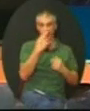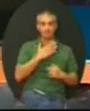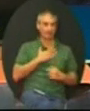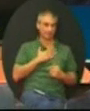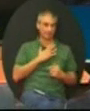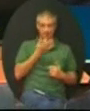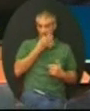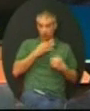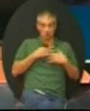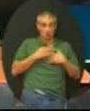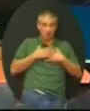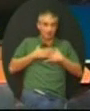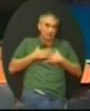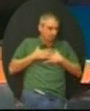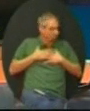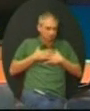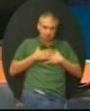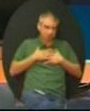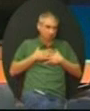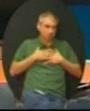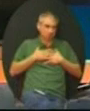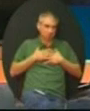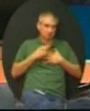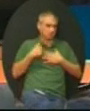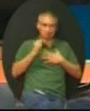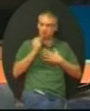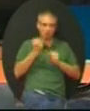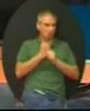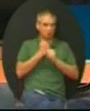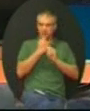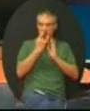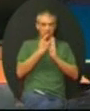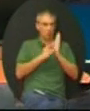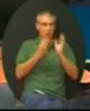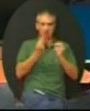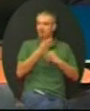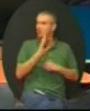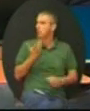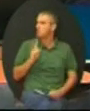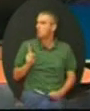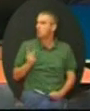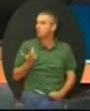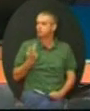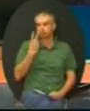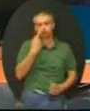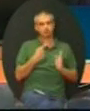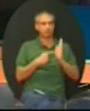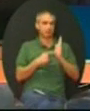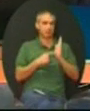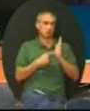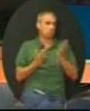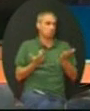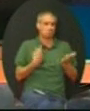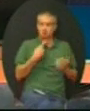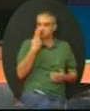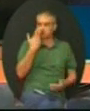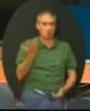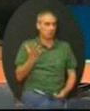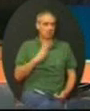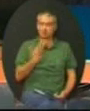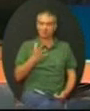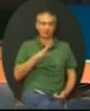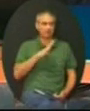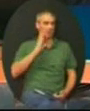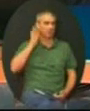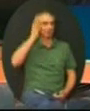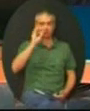אם אתה שואל אותי, אני לא הייתי מוביל חקיקה של הדבר הזה. למה לא? משתי סיבות. ראשית, אני לא רואה סכנה